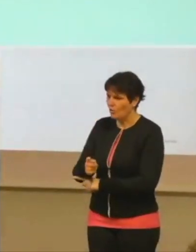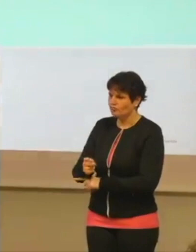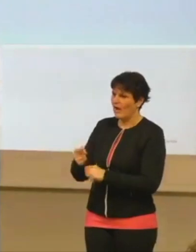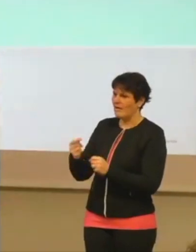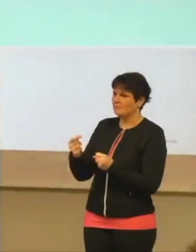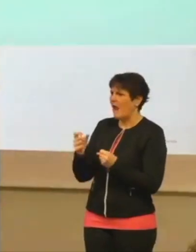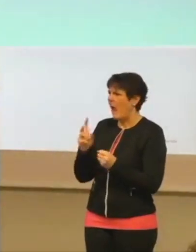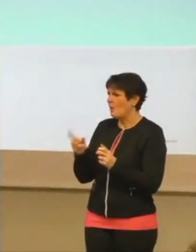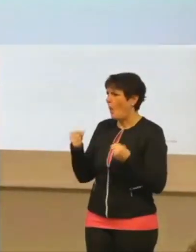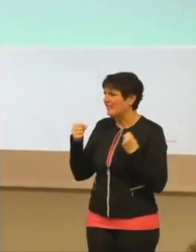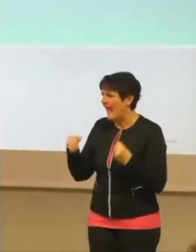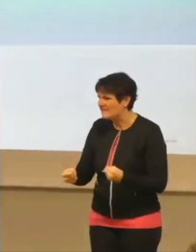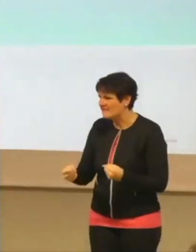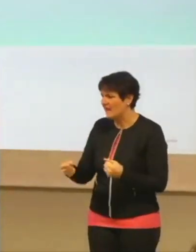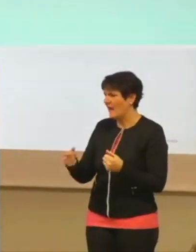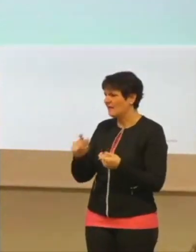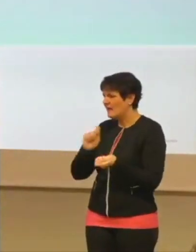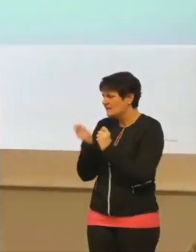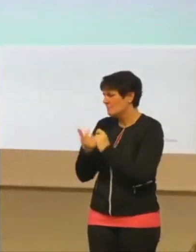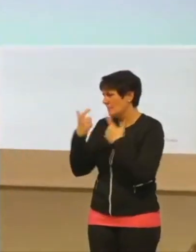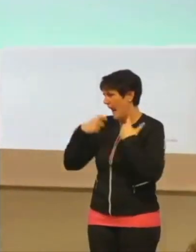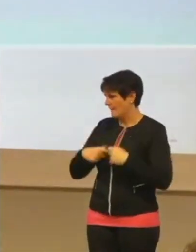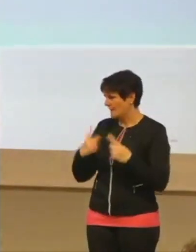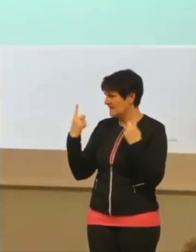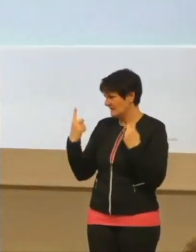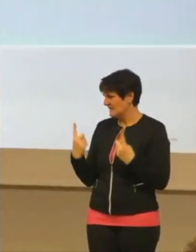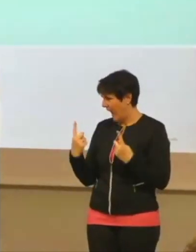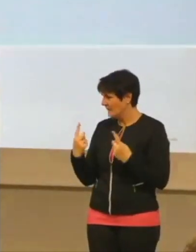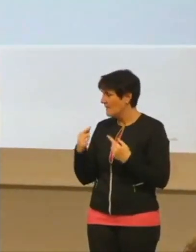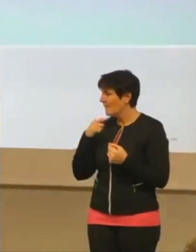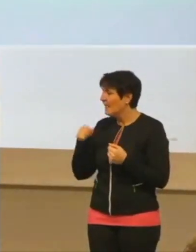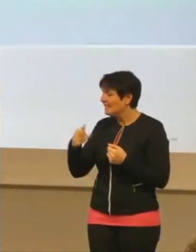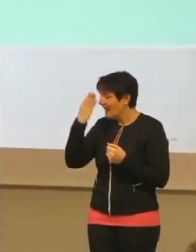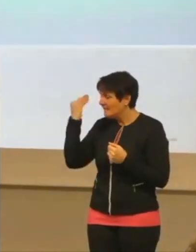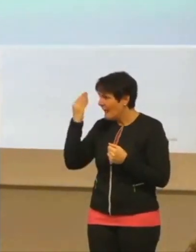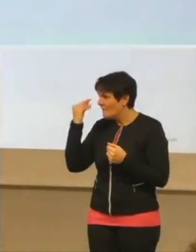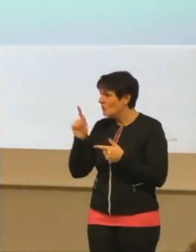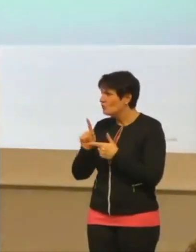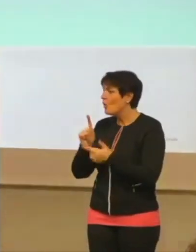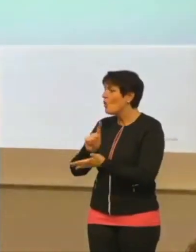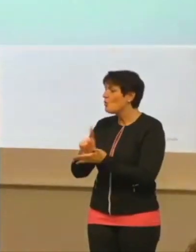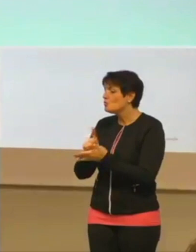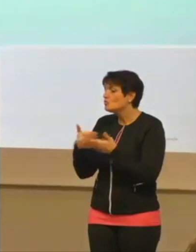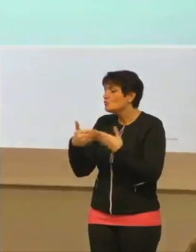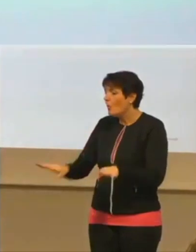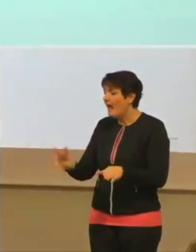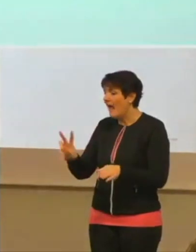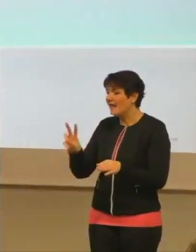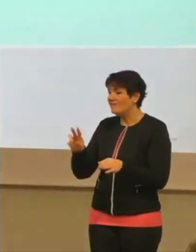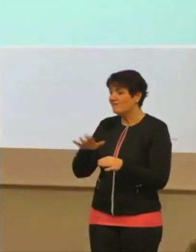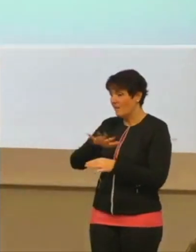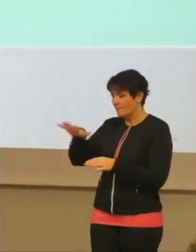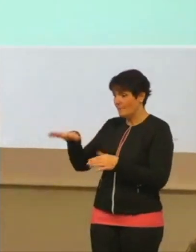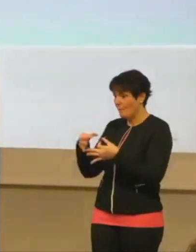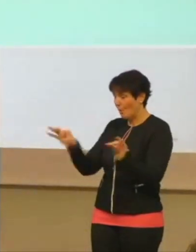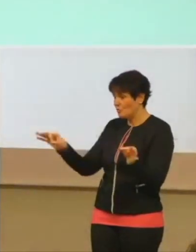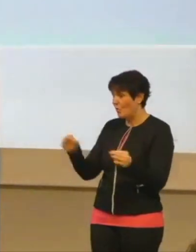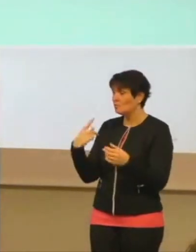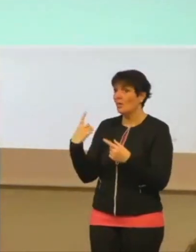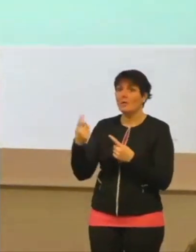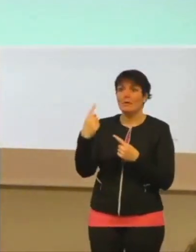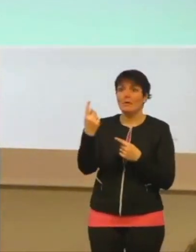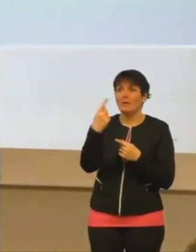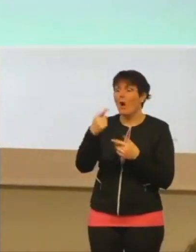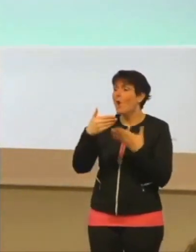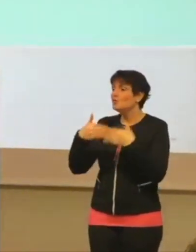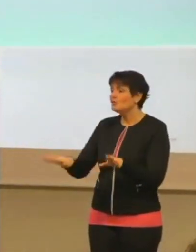tudi nasilne. Znani so primeri, ko so dementne osebe izgubljene v času in prostoru, nekritično odtavale, se